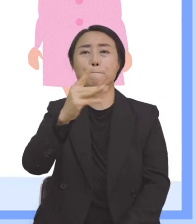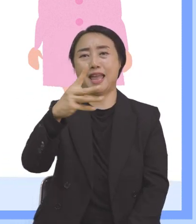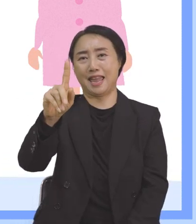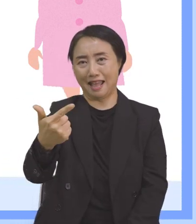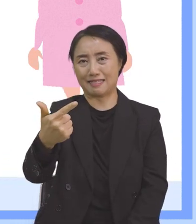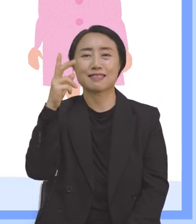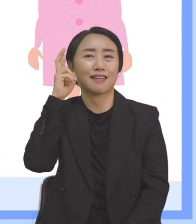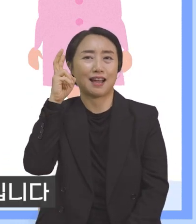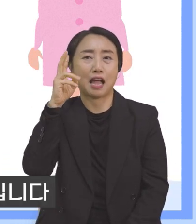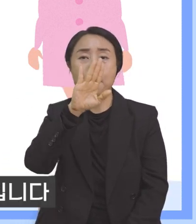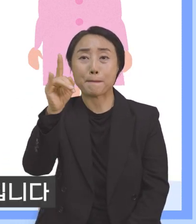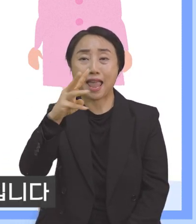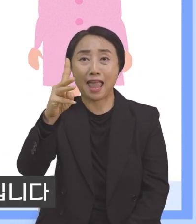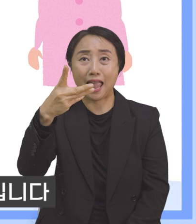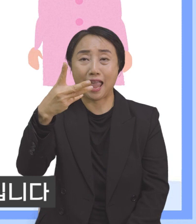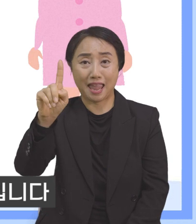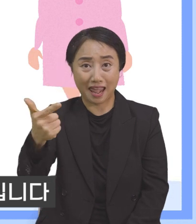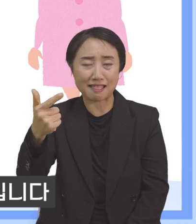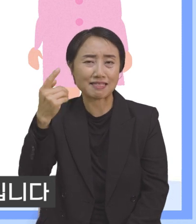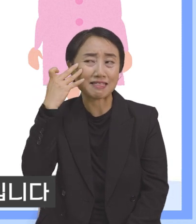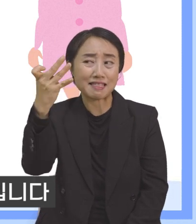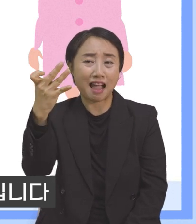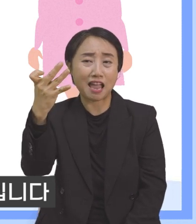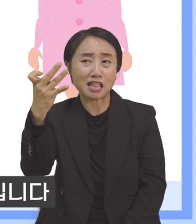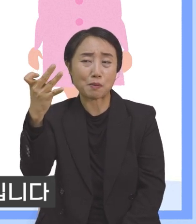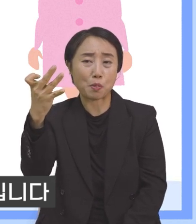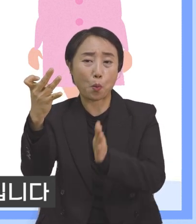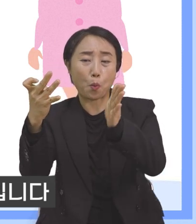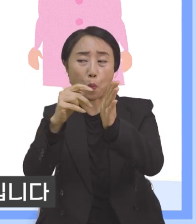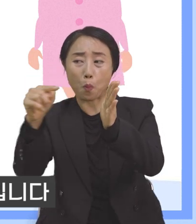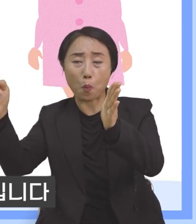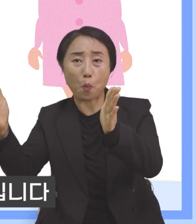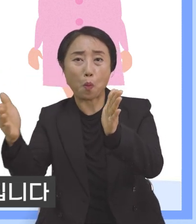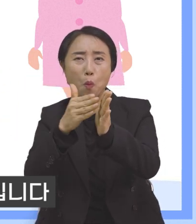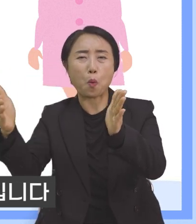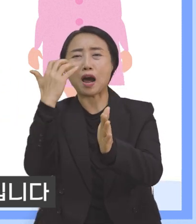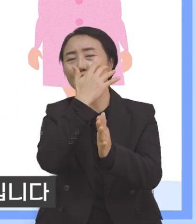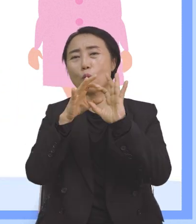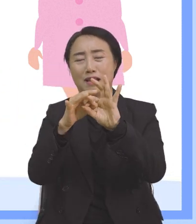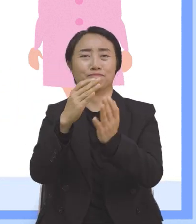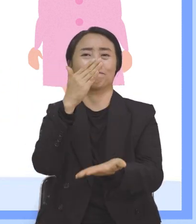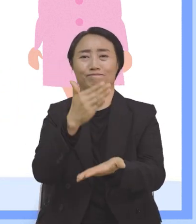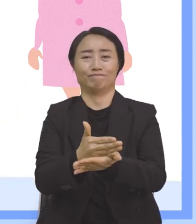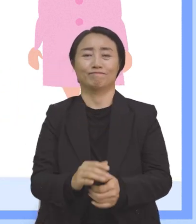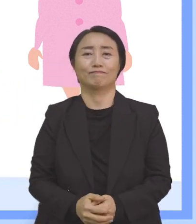예상하는 것입니다. 배란 예상일 일주일 전부터 며칠 뒤까지 성관계를 피하는 방법입니다.